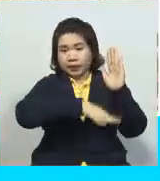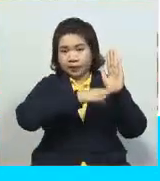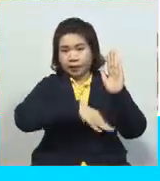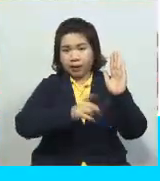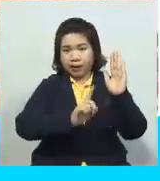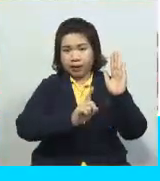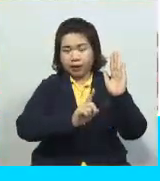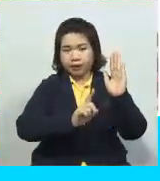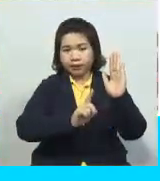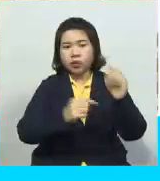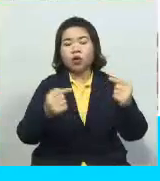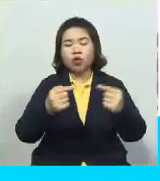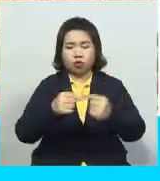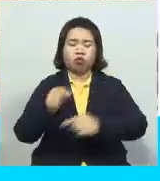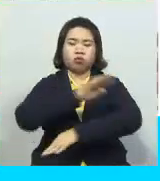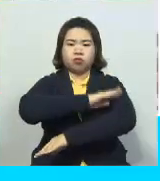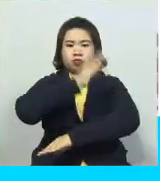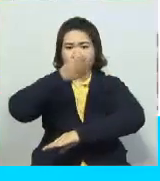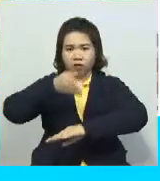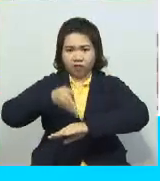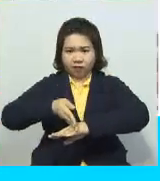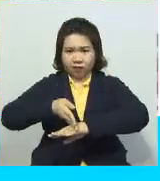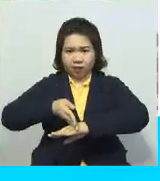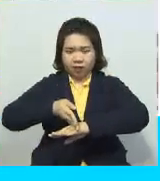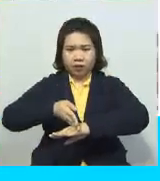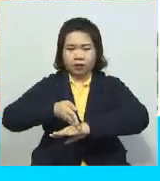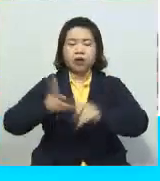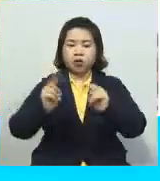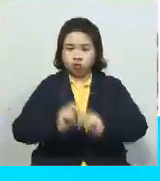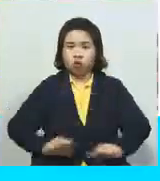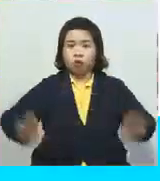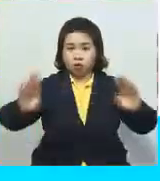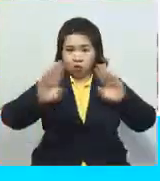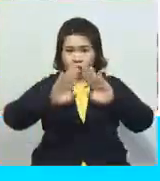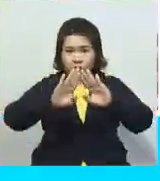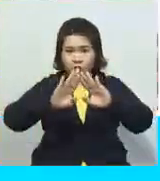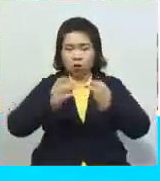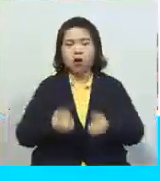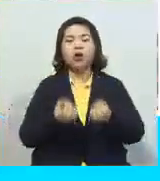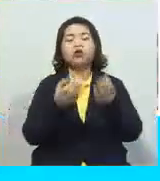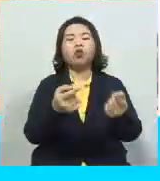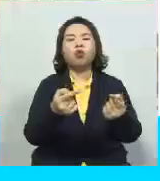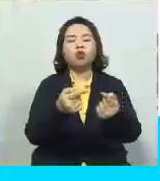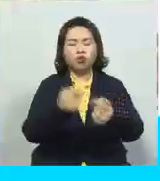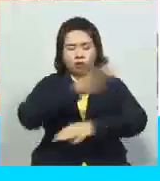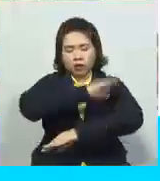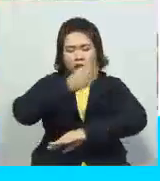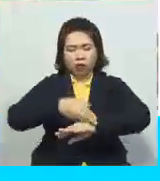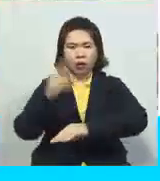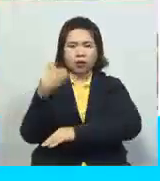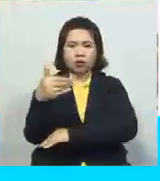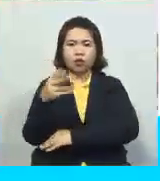แต่ที่สถานีรถไฟนครปฐมซึ่งก็จะมาส่งที่สถานีรถไฟธนบุรีตรงนี้ก็